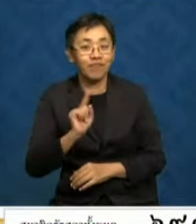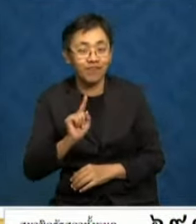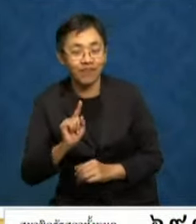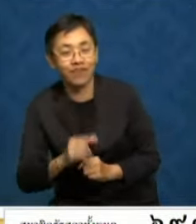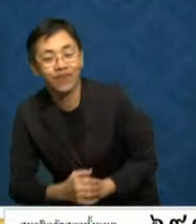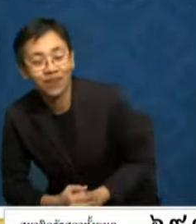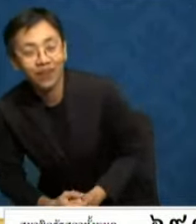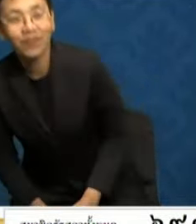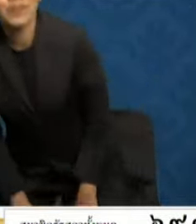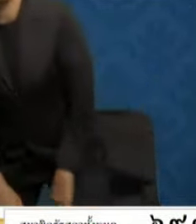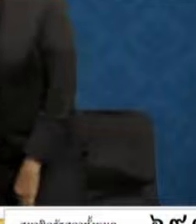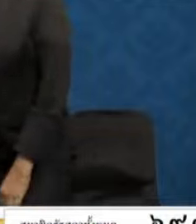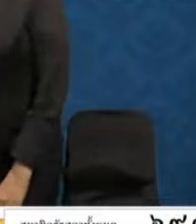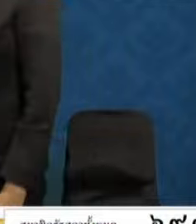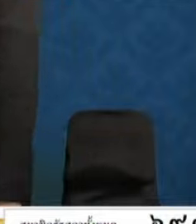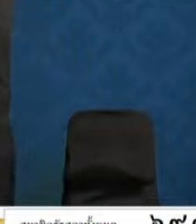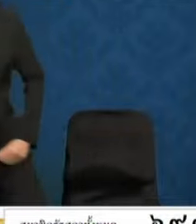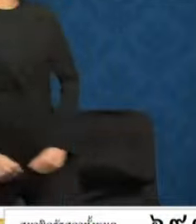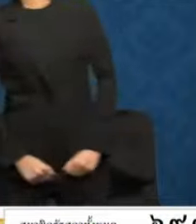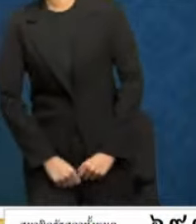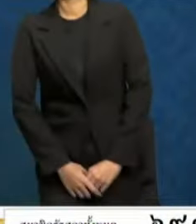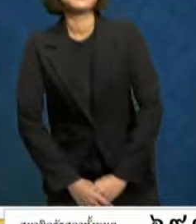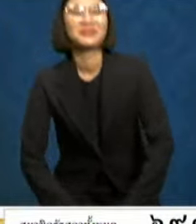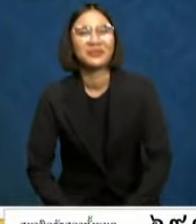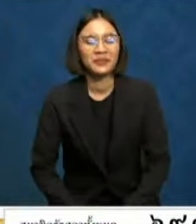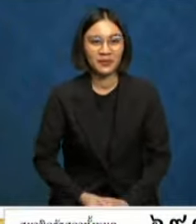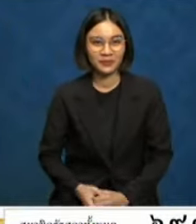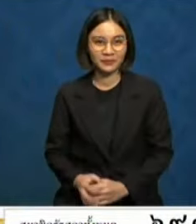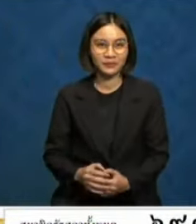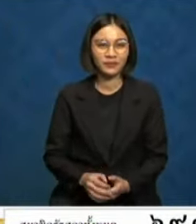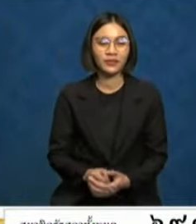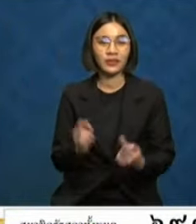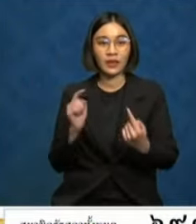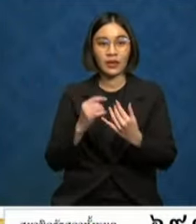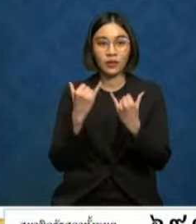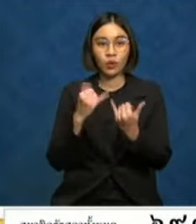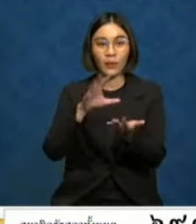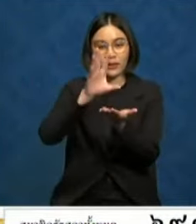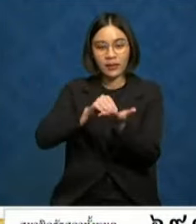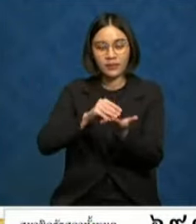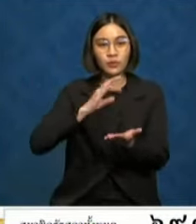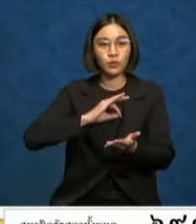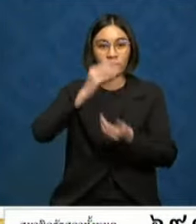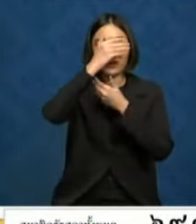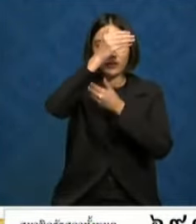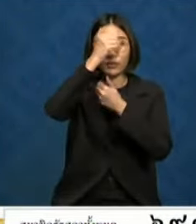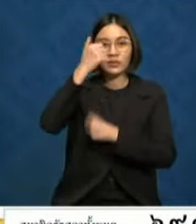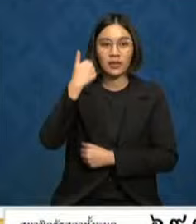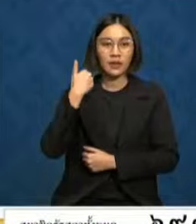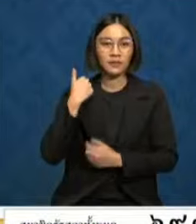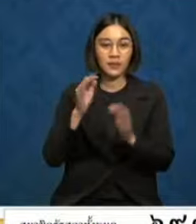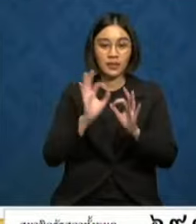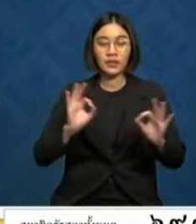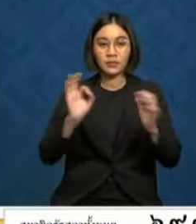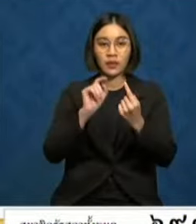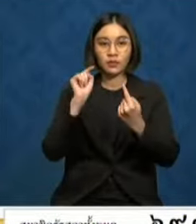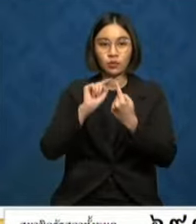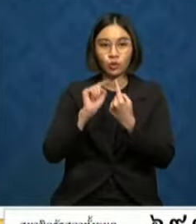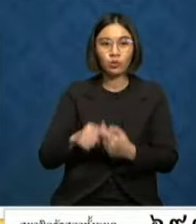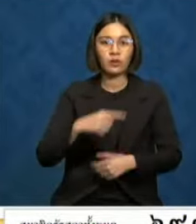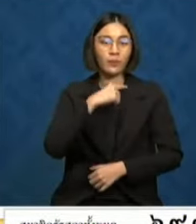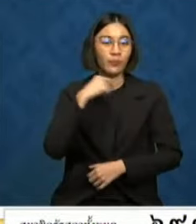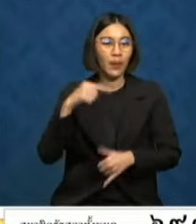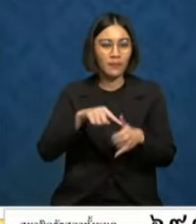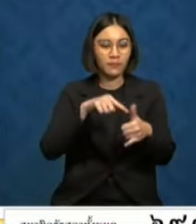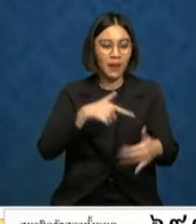1ใน55ประเทศที่ยังคงโทษการประหารชีวิตไว้อันนี้เป็นข้อมูลที่น่าสนใจนะครับโดยส่วนใหญ่โทษประหารชีวิตของไท